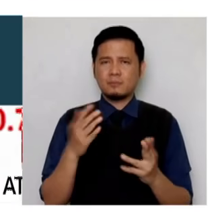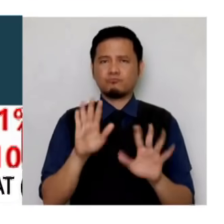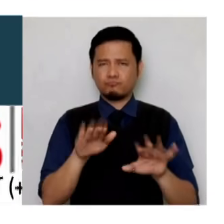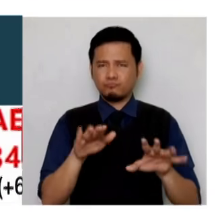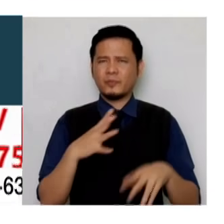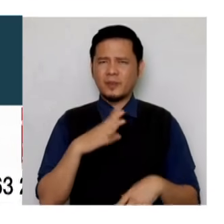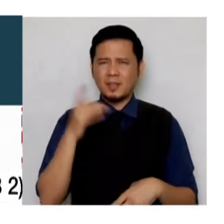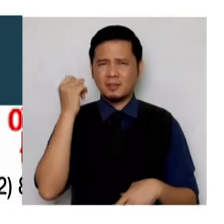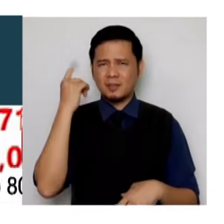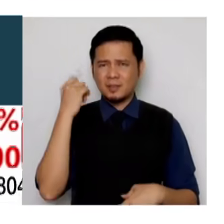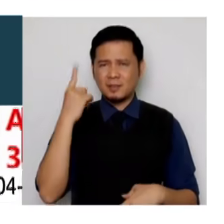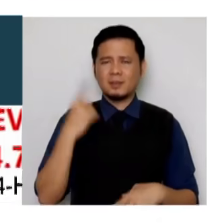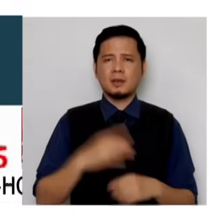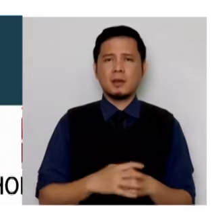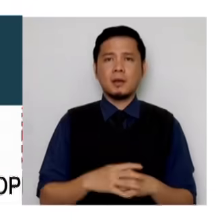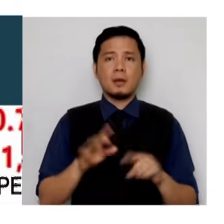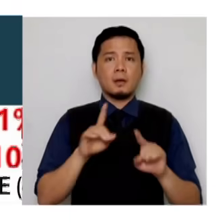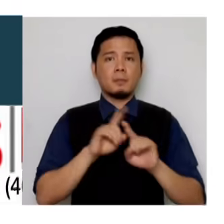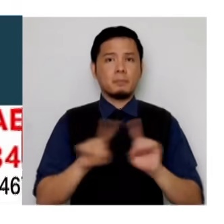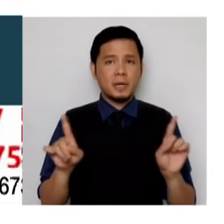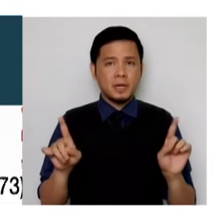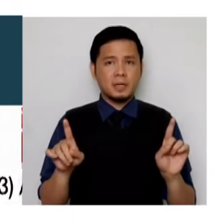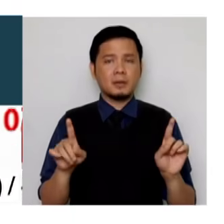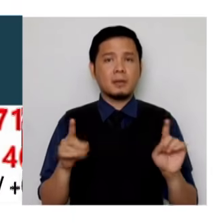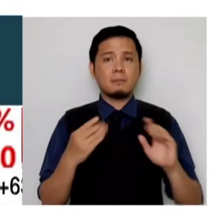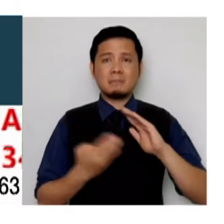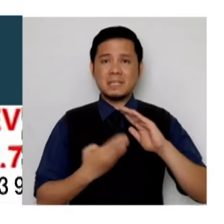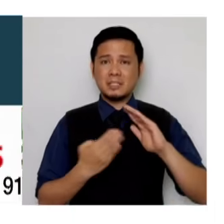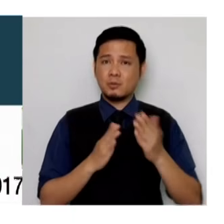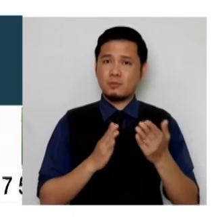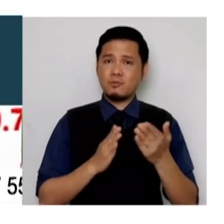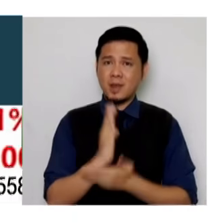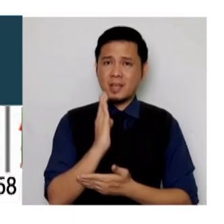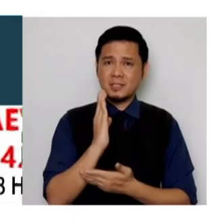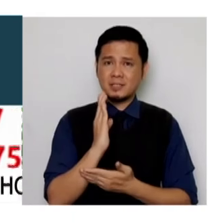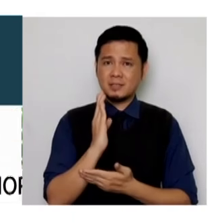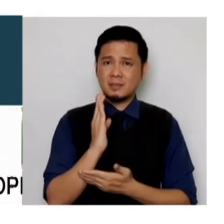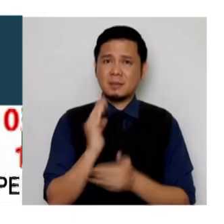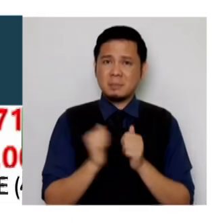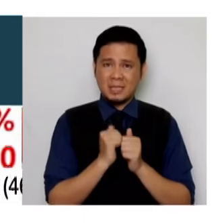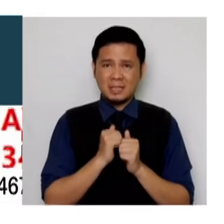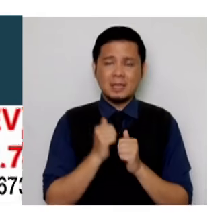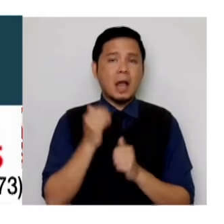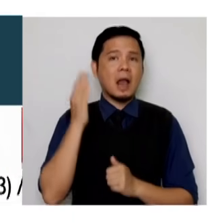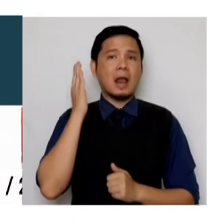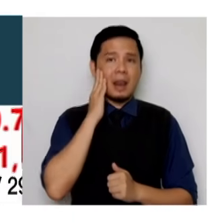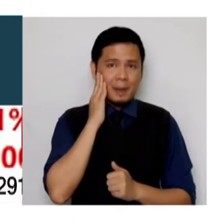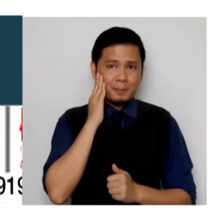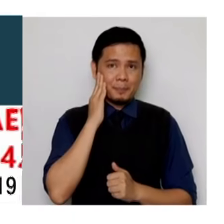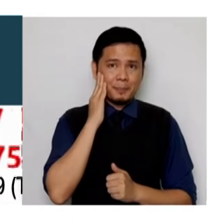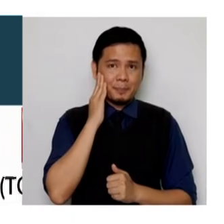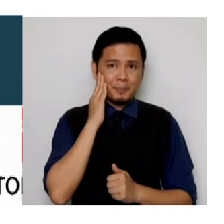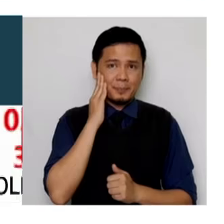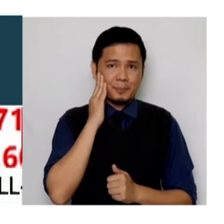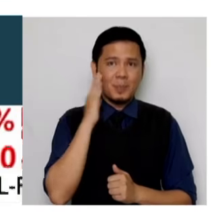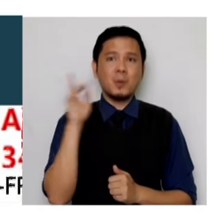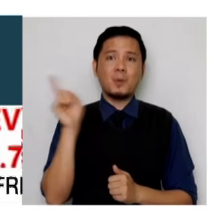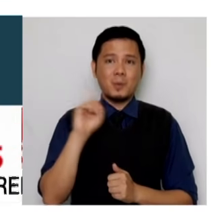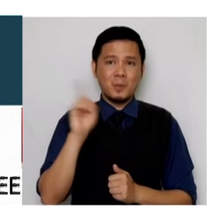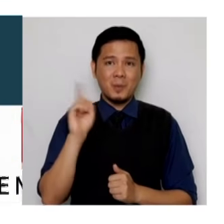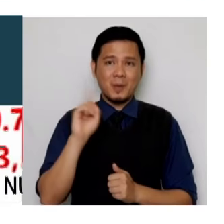choices. I'm going to go to the basic right of a person. Di ba dapat tayo alam natin lahat kung ano